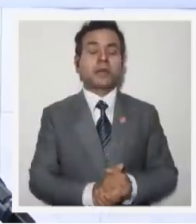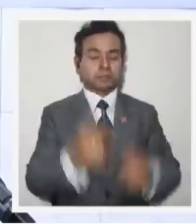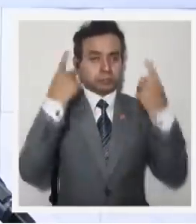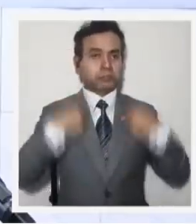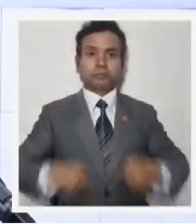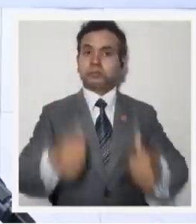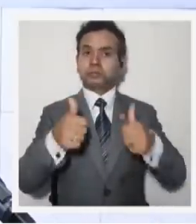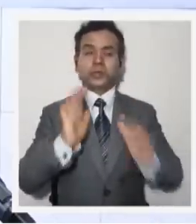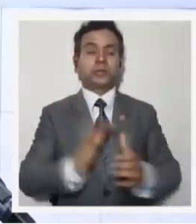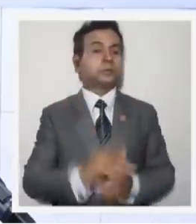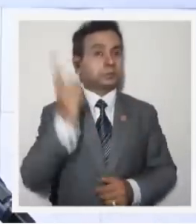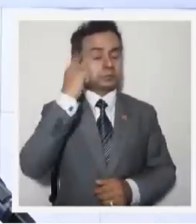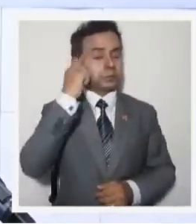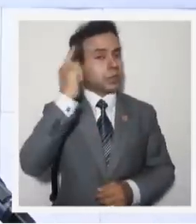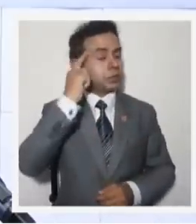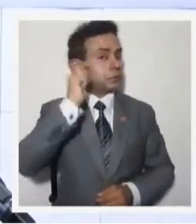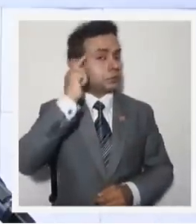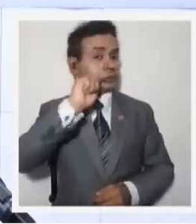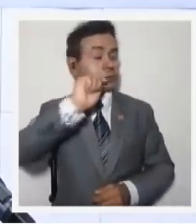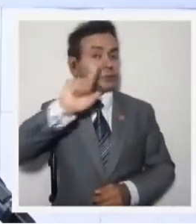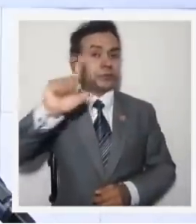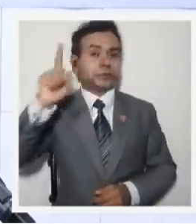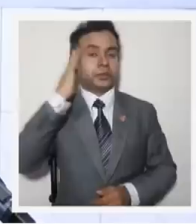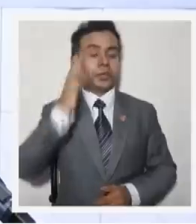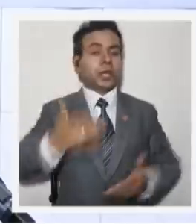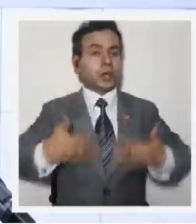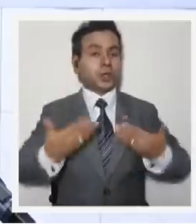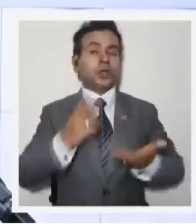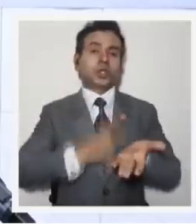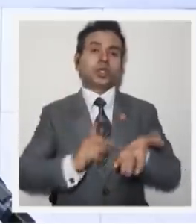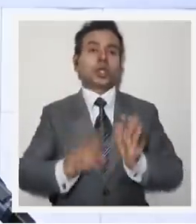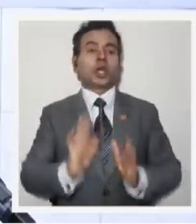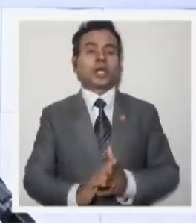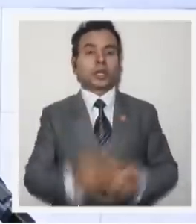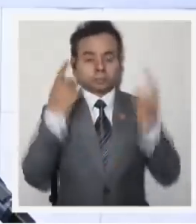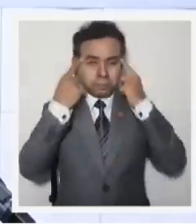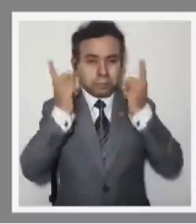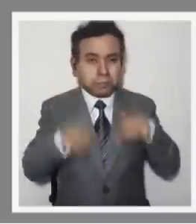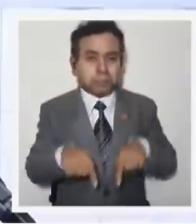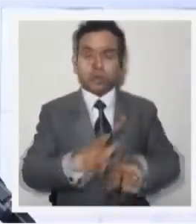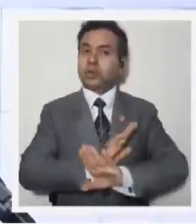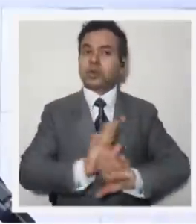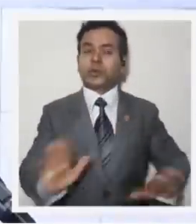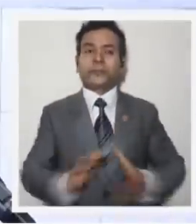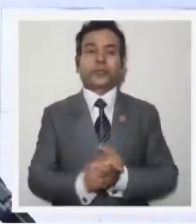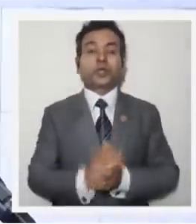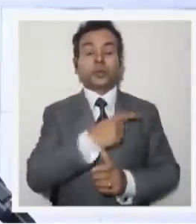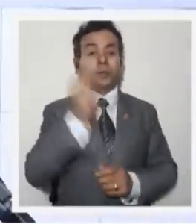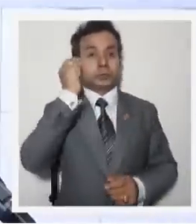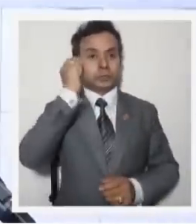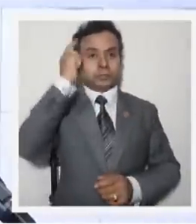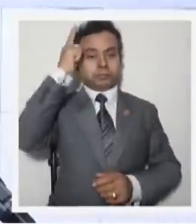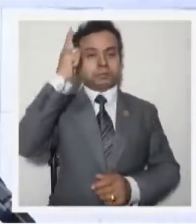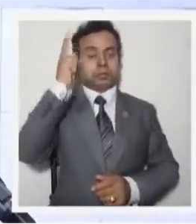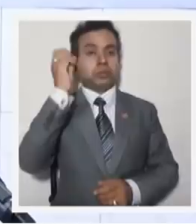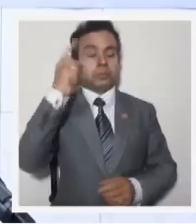মানসিক স্বাস্থ্য শারীরিক স্বাস্থ্য সুস্থ রাখতে যা যা করণীয় আপনারা আসলে সবাই এগুলো জানেন, বারবার বলি যে এই